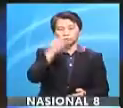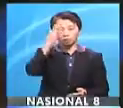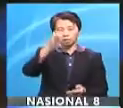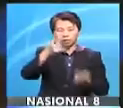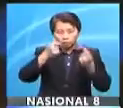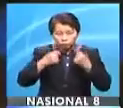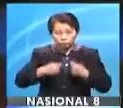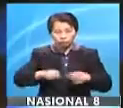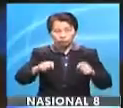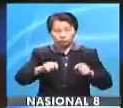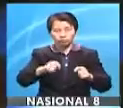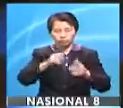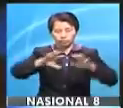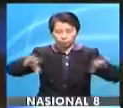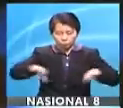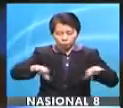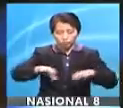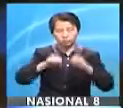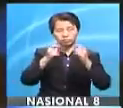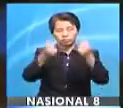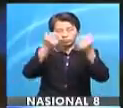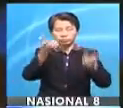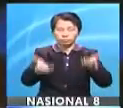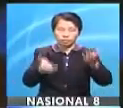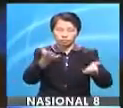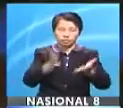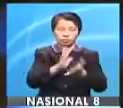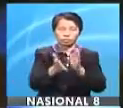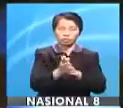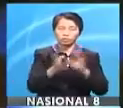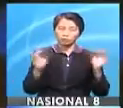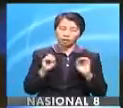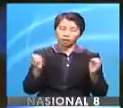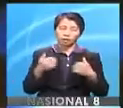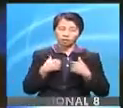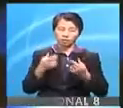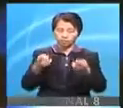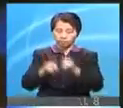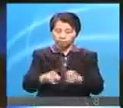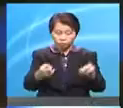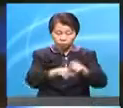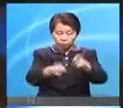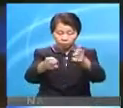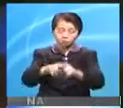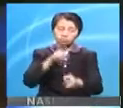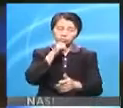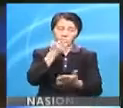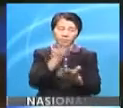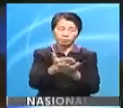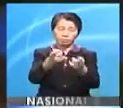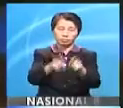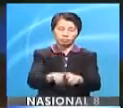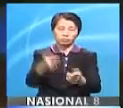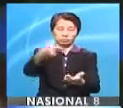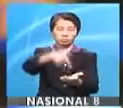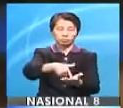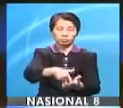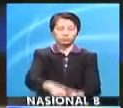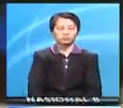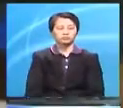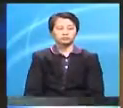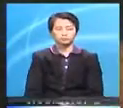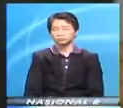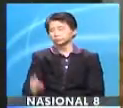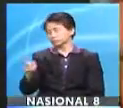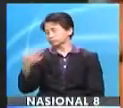cuba implementasikan secepat yang mungkin supaya tidak ada lagi insiden-insiden yang tidak diingini berlaku lagi.